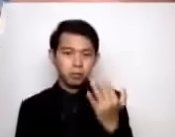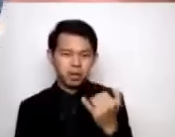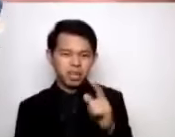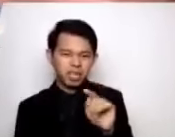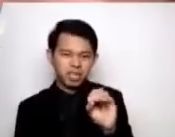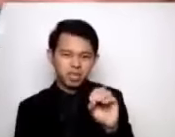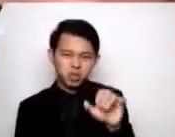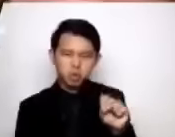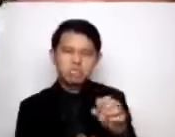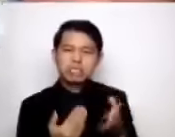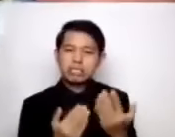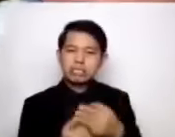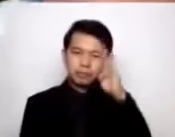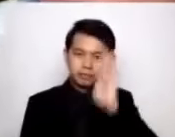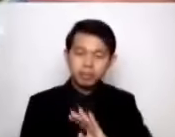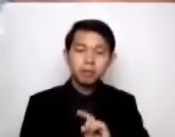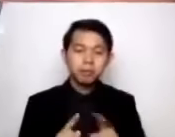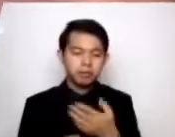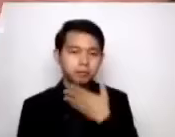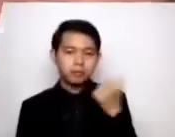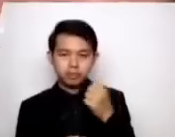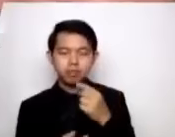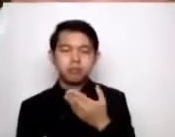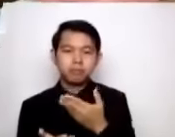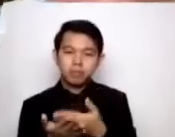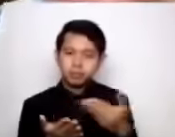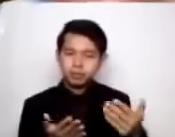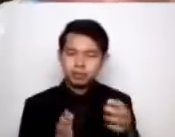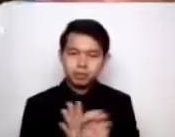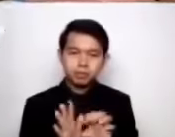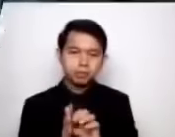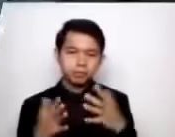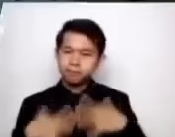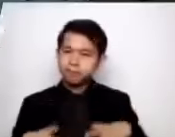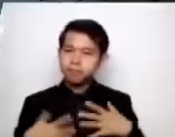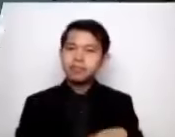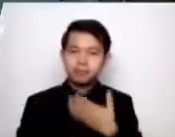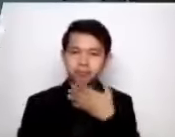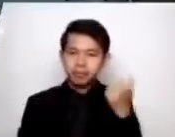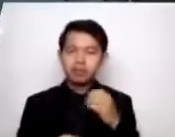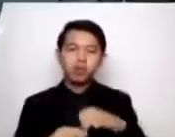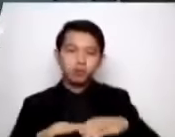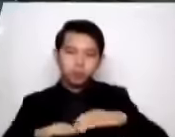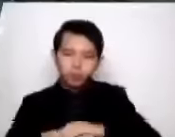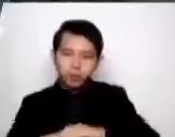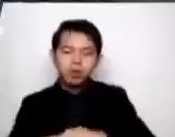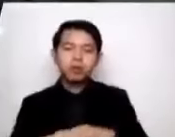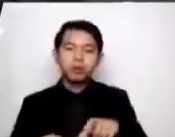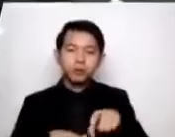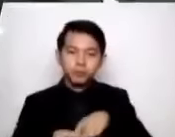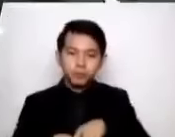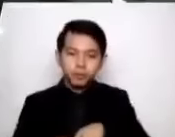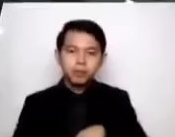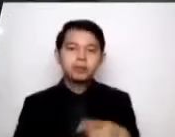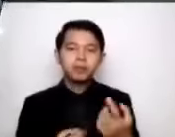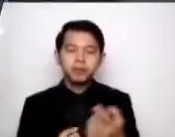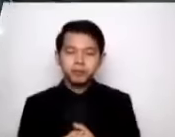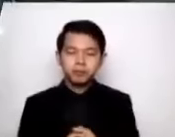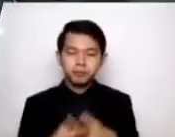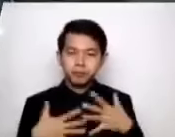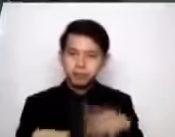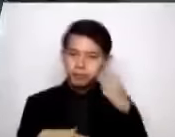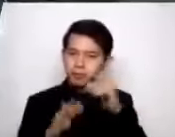Mga ano, mga gamit, gano'n. Tulad ng mga damit, chinelas. Mga damit, pambata, mga t-shirt ng pang